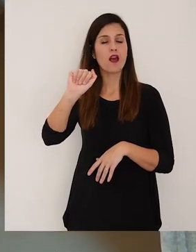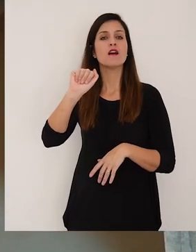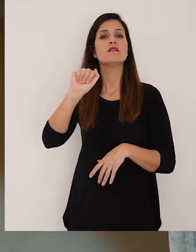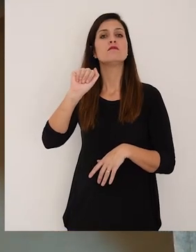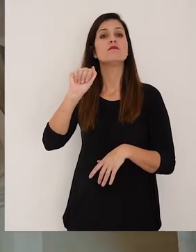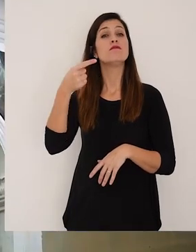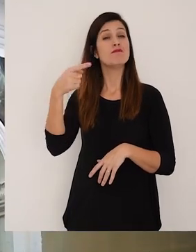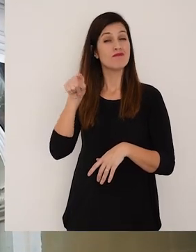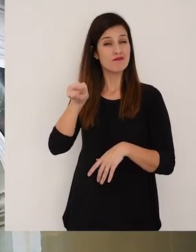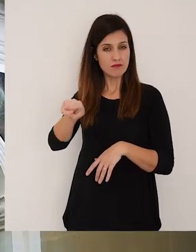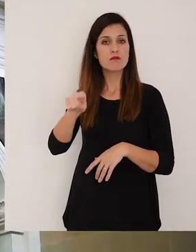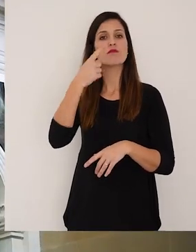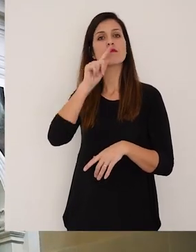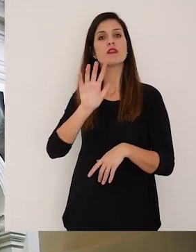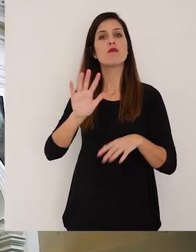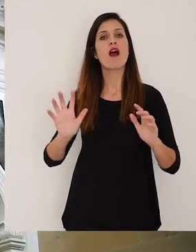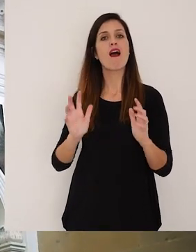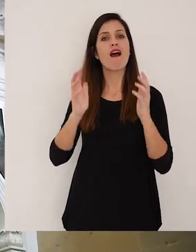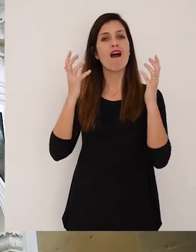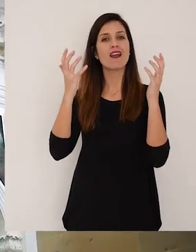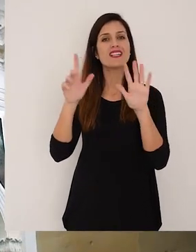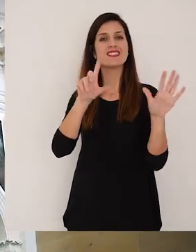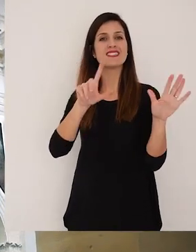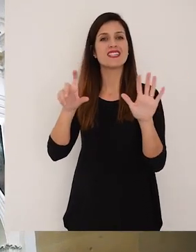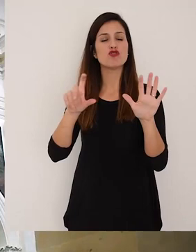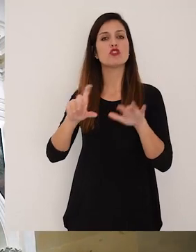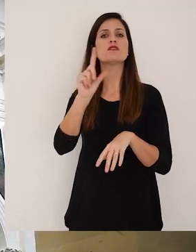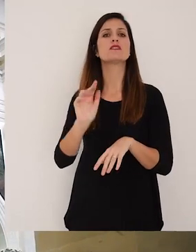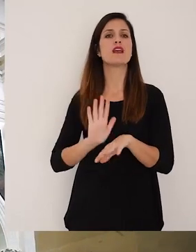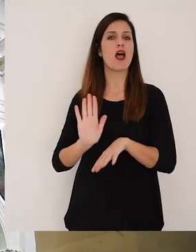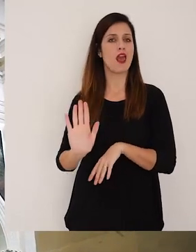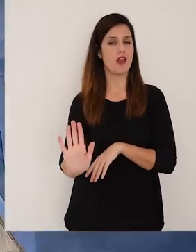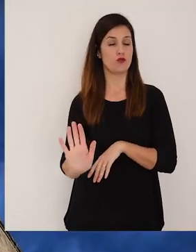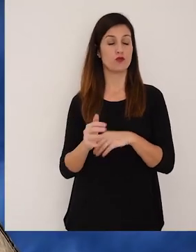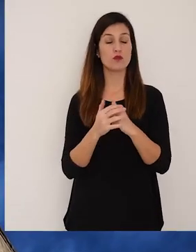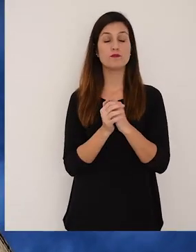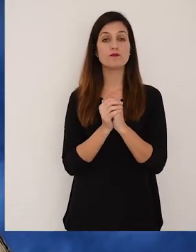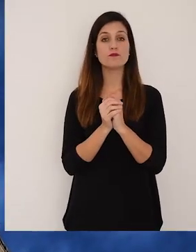più rappresentative dell'architettura settecentesca del Salento meridionale.